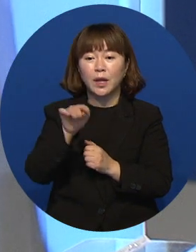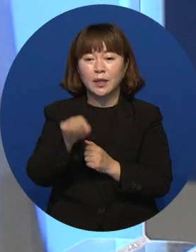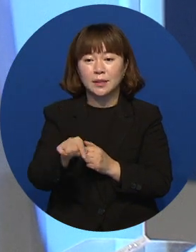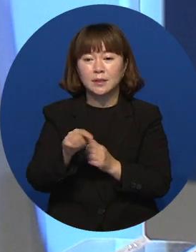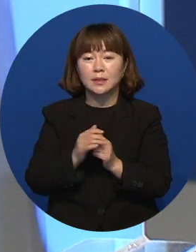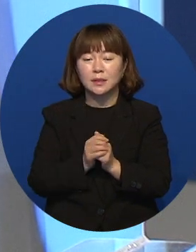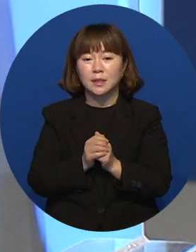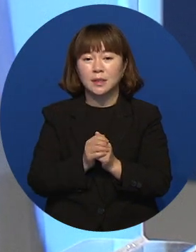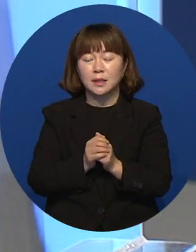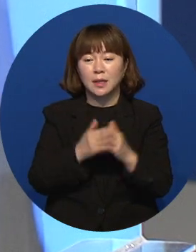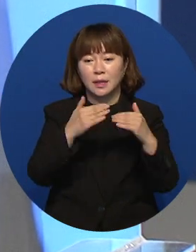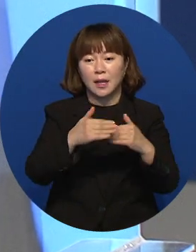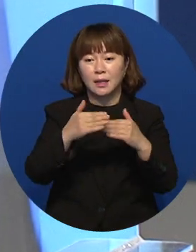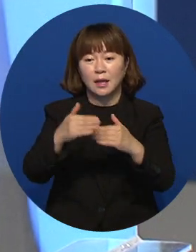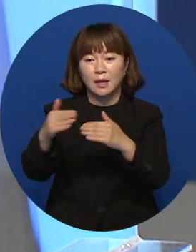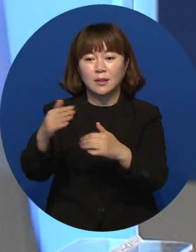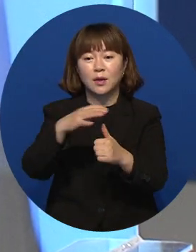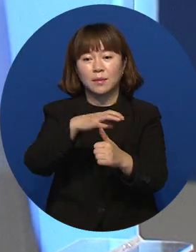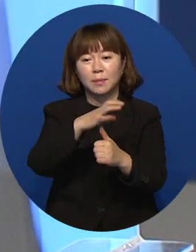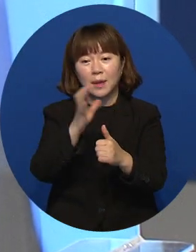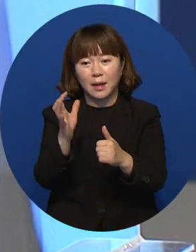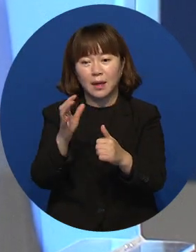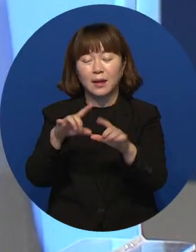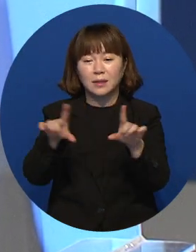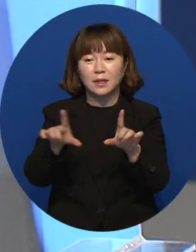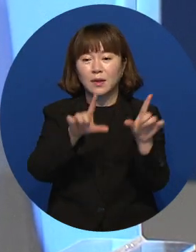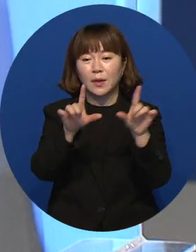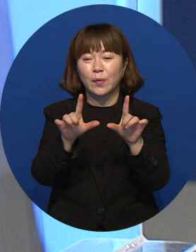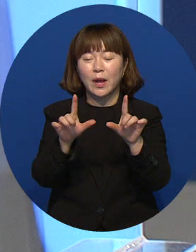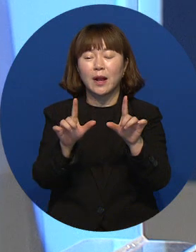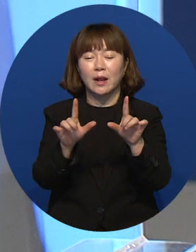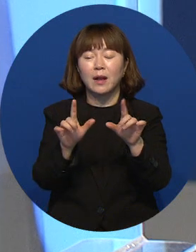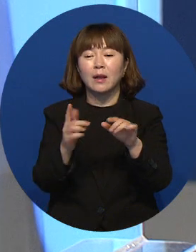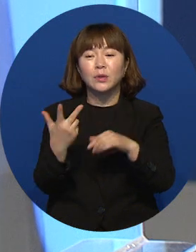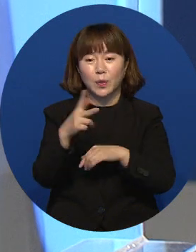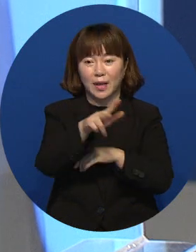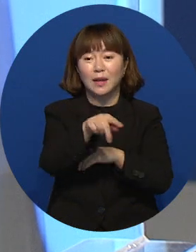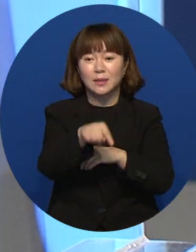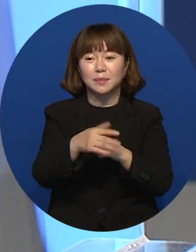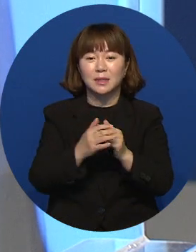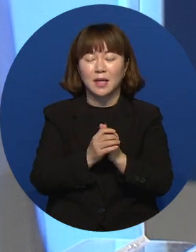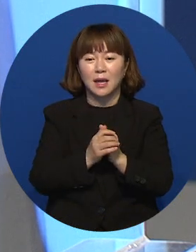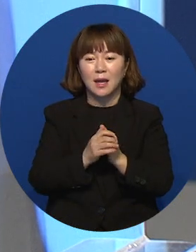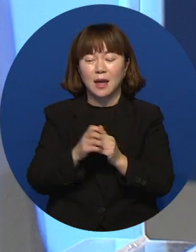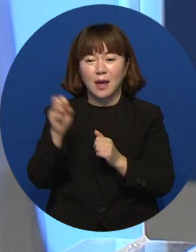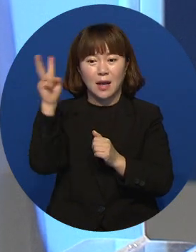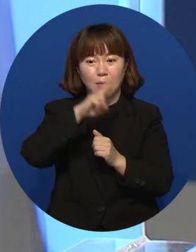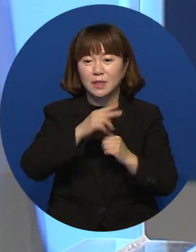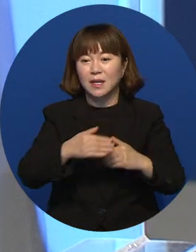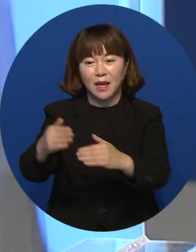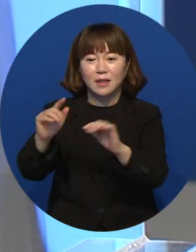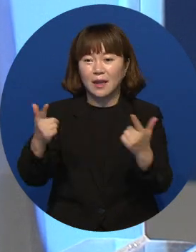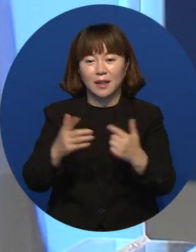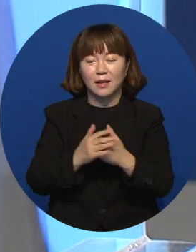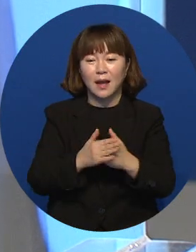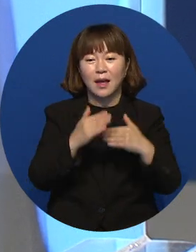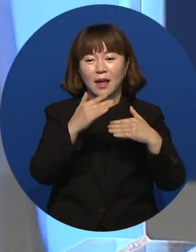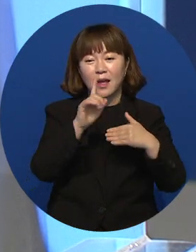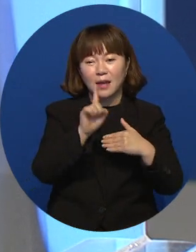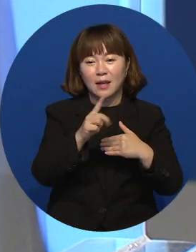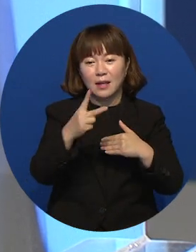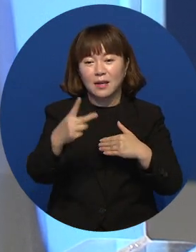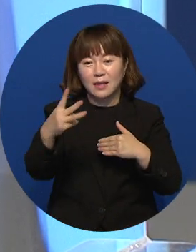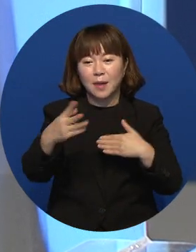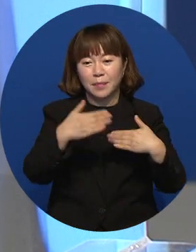그 단계적 일상 회복입니다 급진적으로 한번의 실수를 하는게 아니라 예 1단계 2단계 3단계 를 하는데요 첫